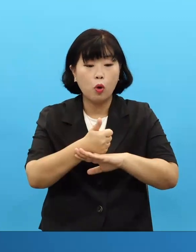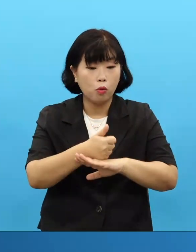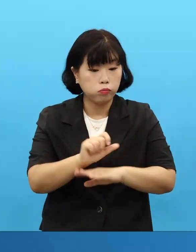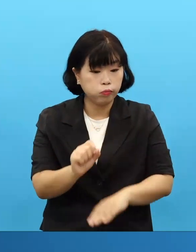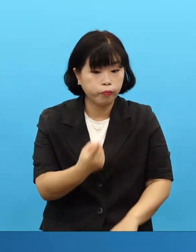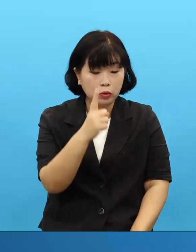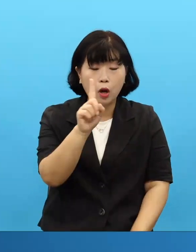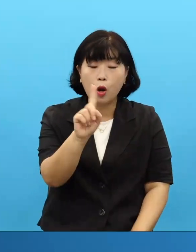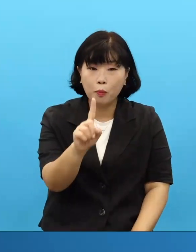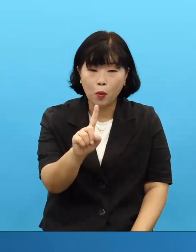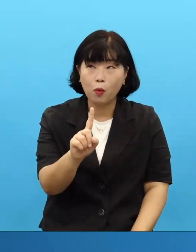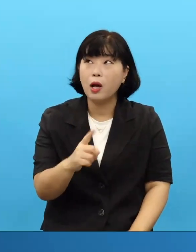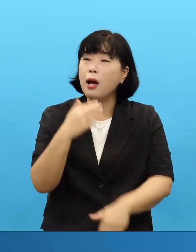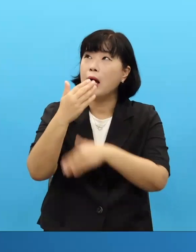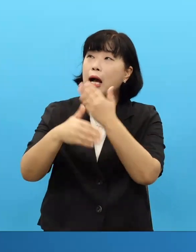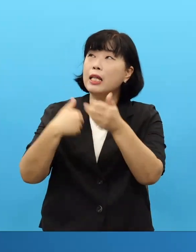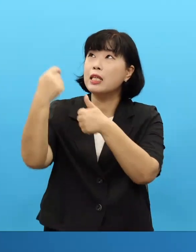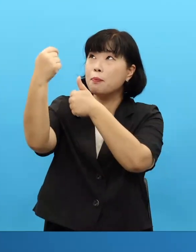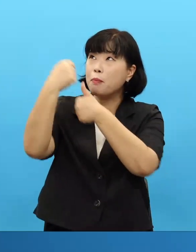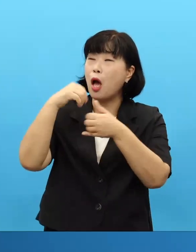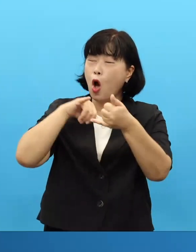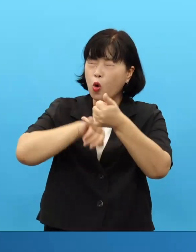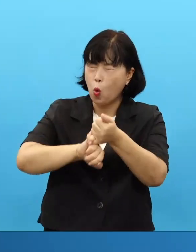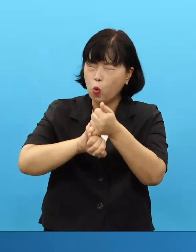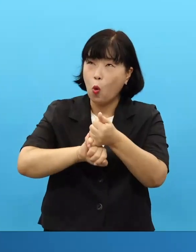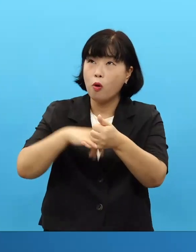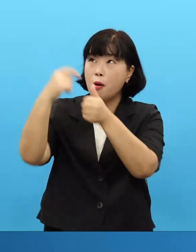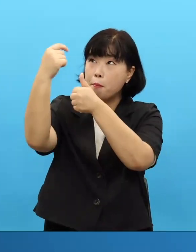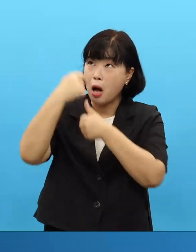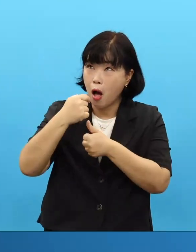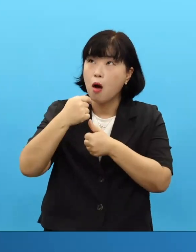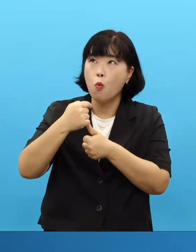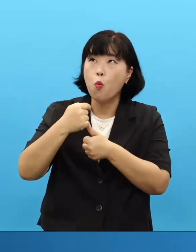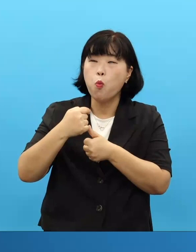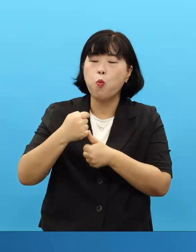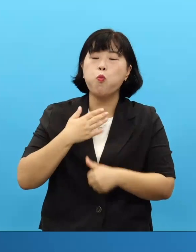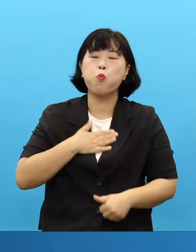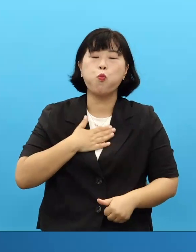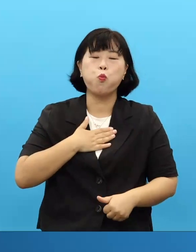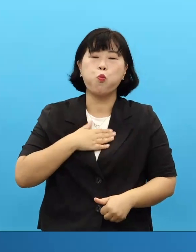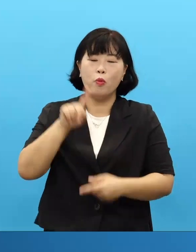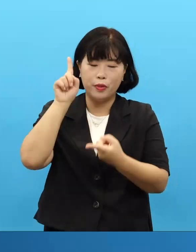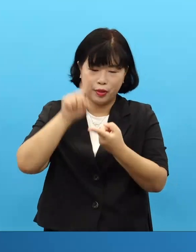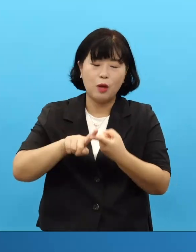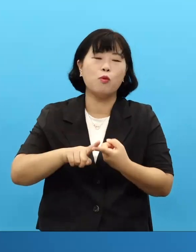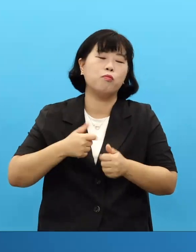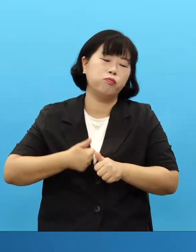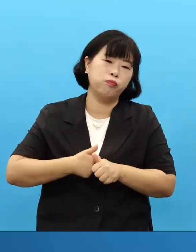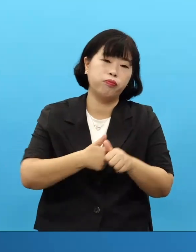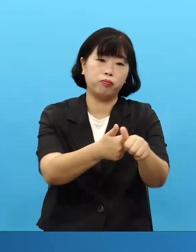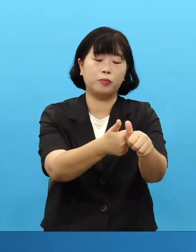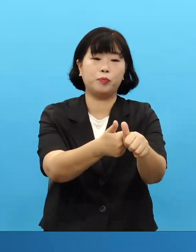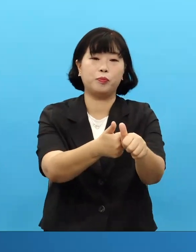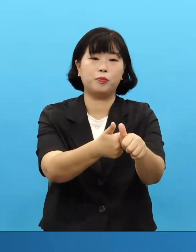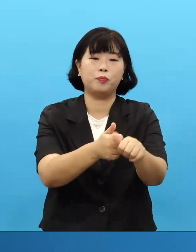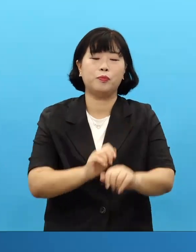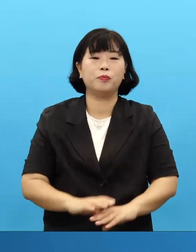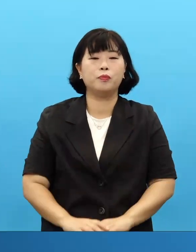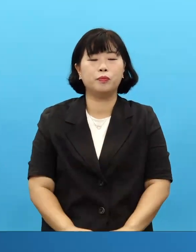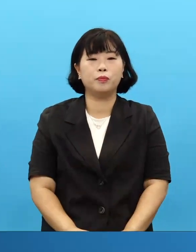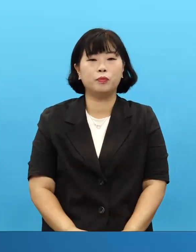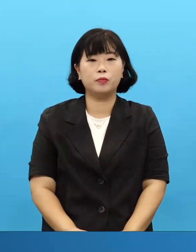why Paul was able to have success was because he did exactly what God decreed him to do. 이제 여러분의 남은 생 그렇고